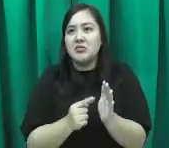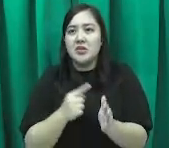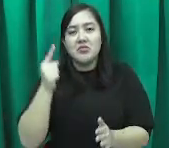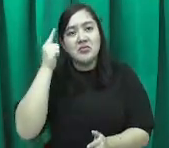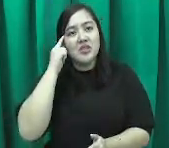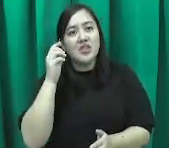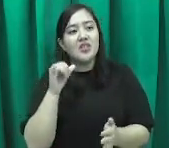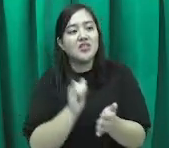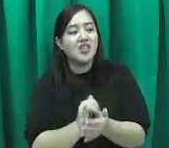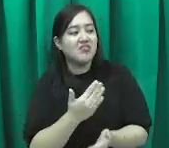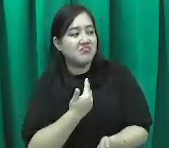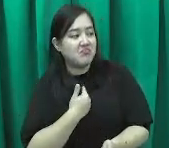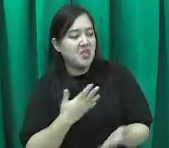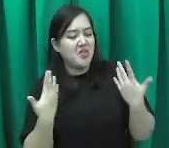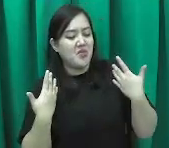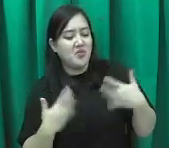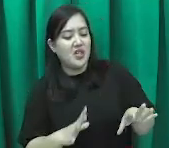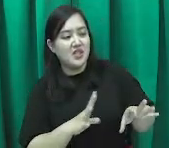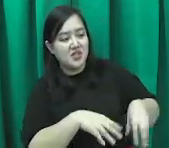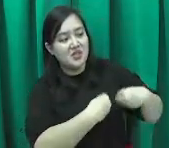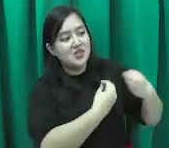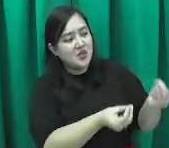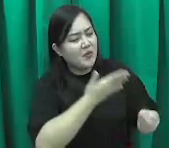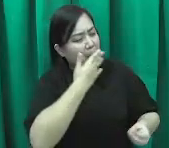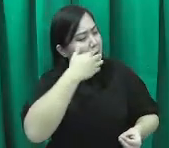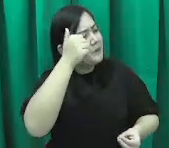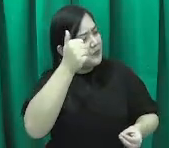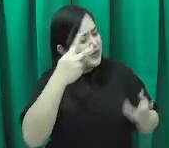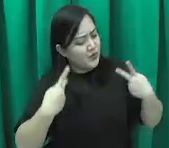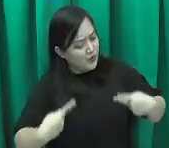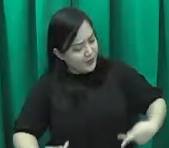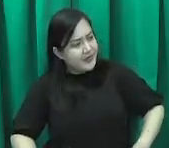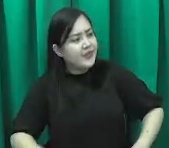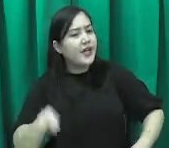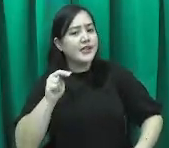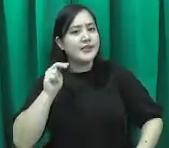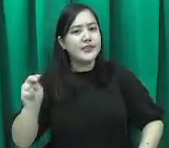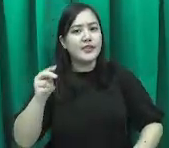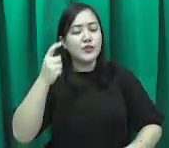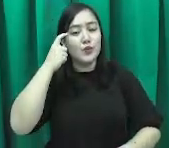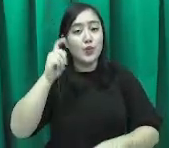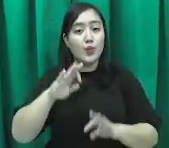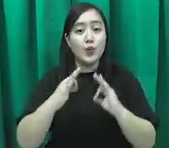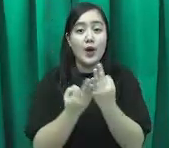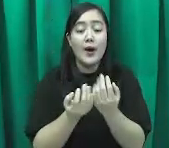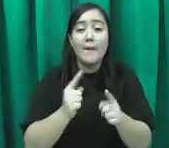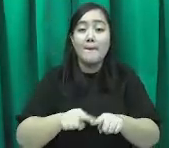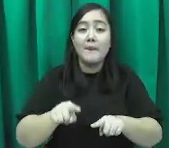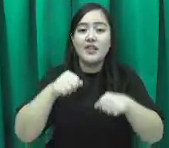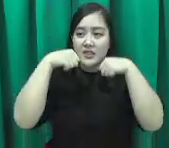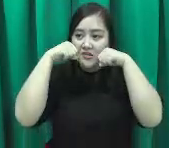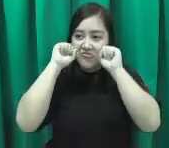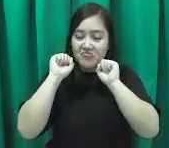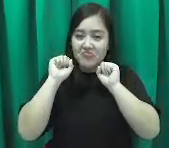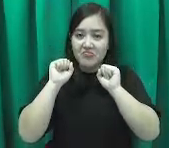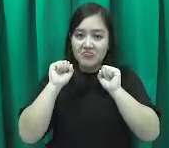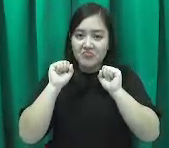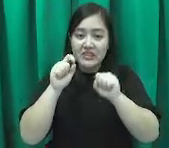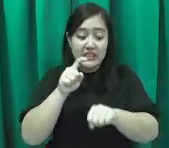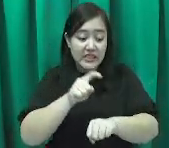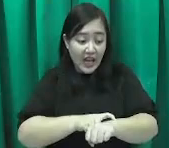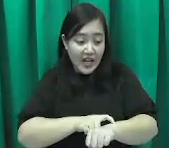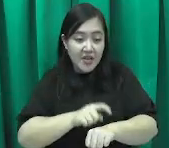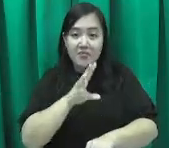yung kinakain nila, magandang tinitirhan nila, maganda kotse nila. But sometimes, yung time at yung effort na